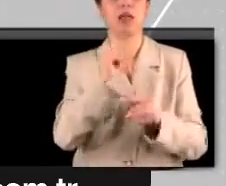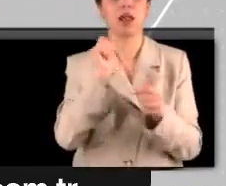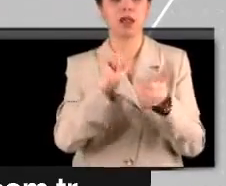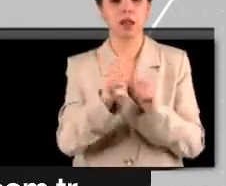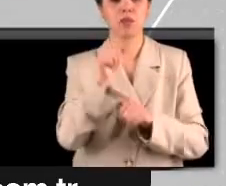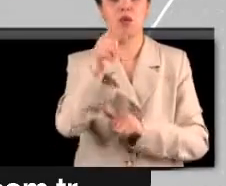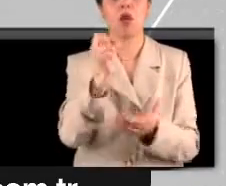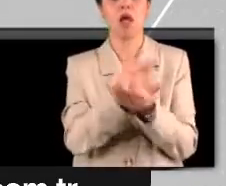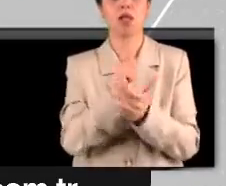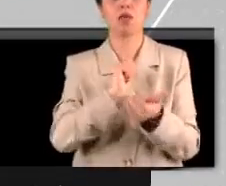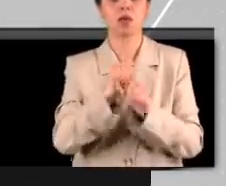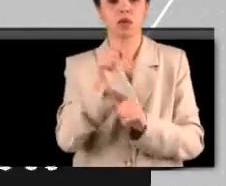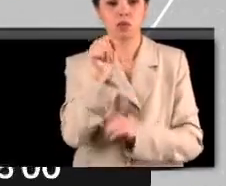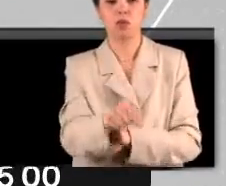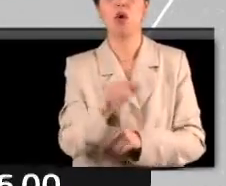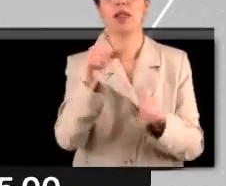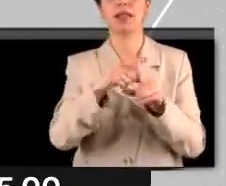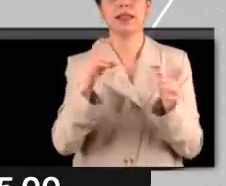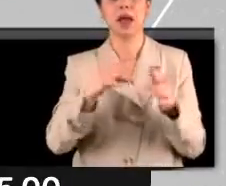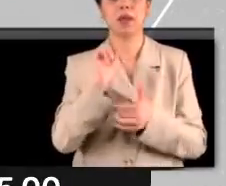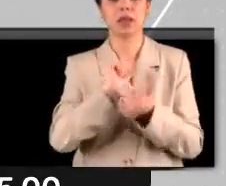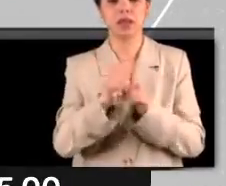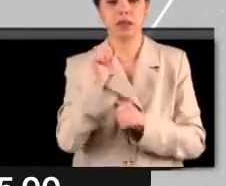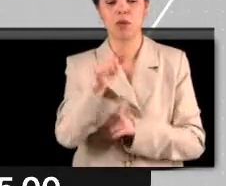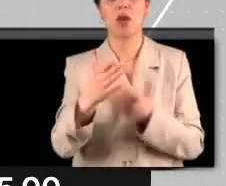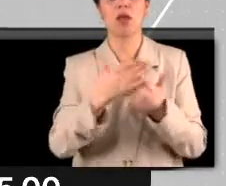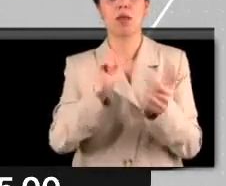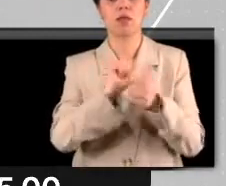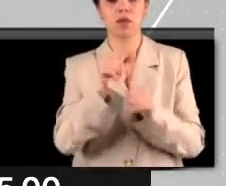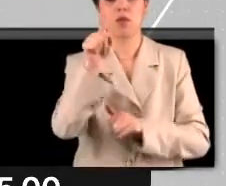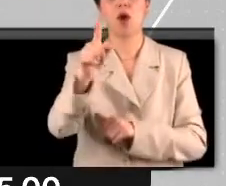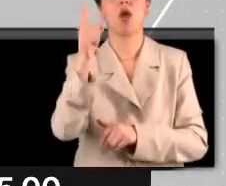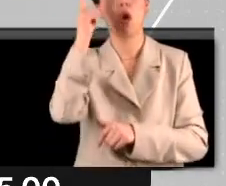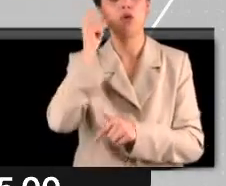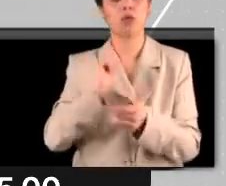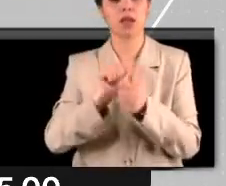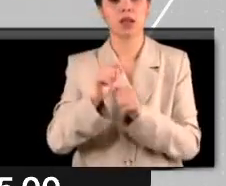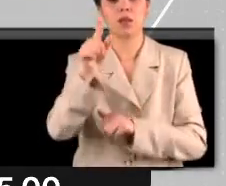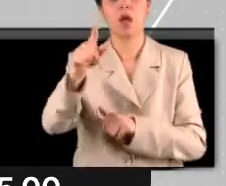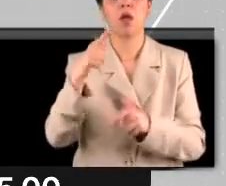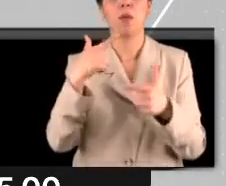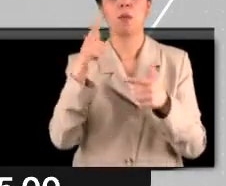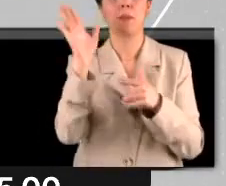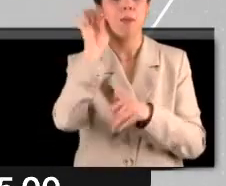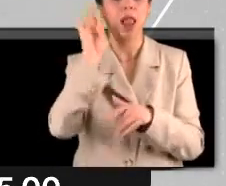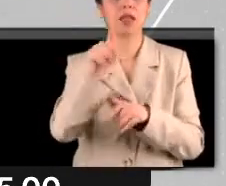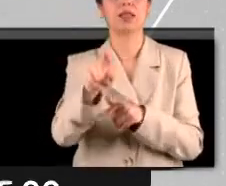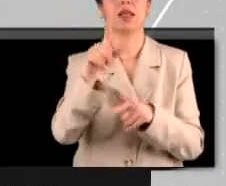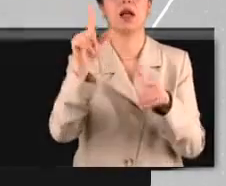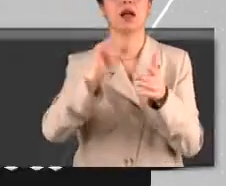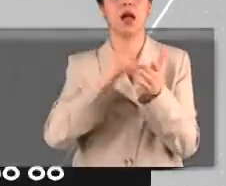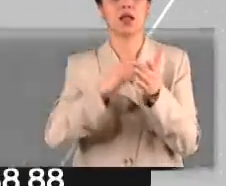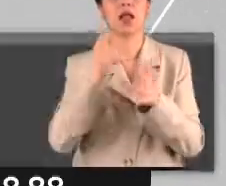Spor, Kahramanmaraş Spor, Osmaniye Spor, Hatay Spor, Gaziantep Futbol Kulübü, Malatya Arguvan Spor Kulübü